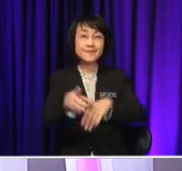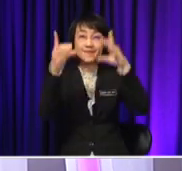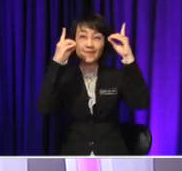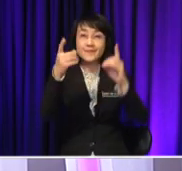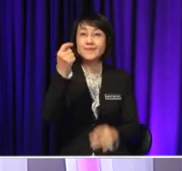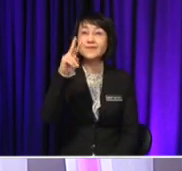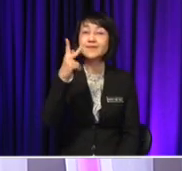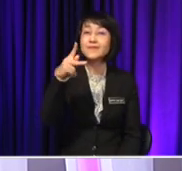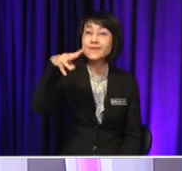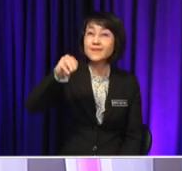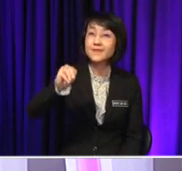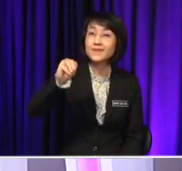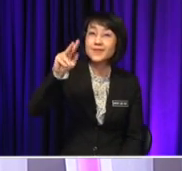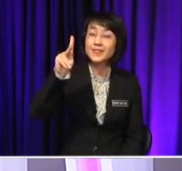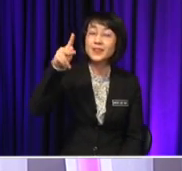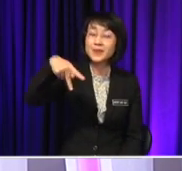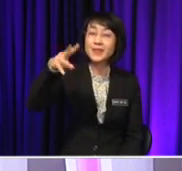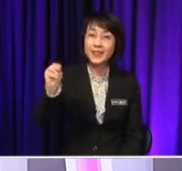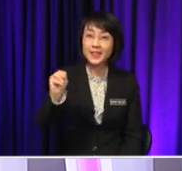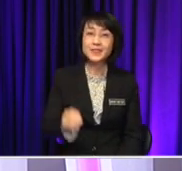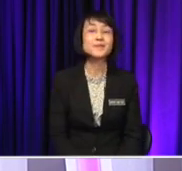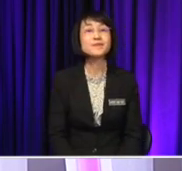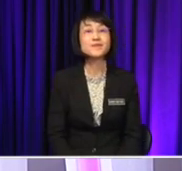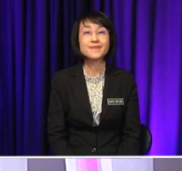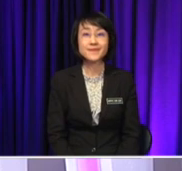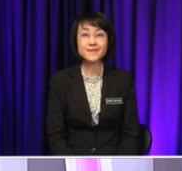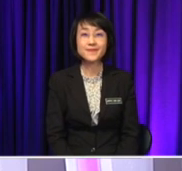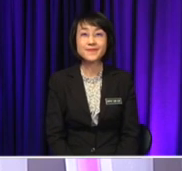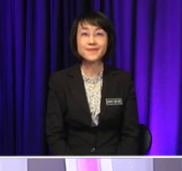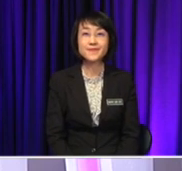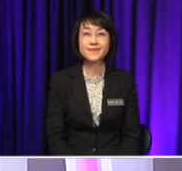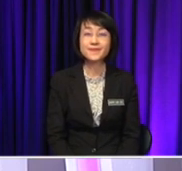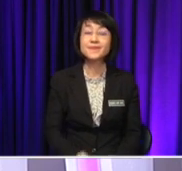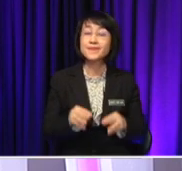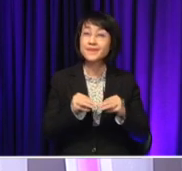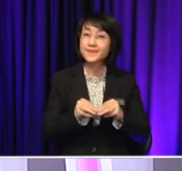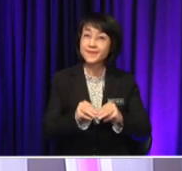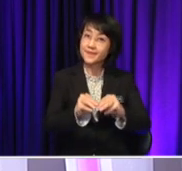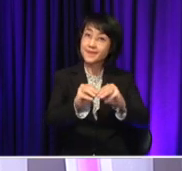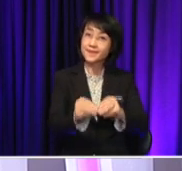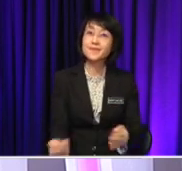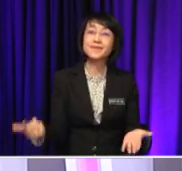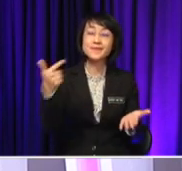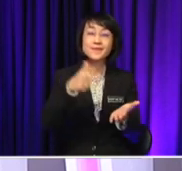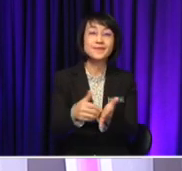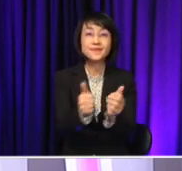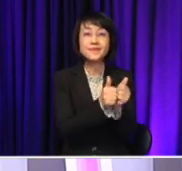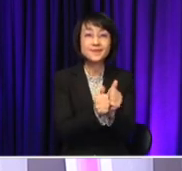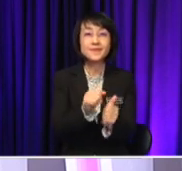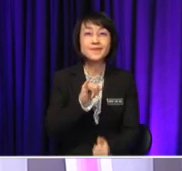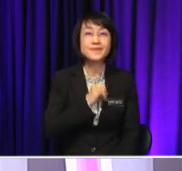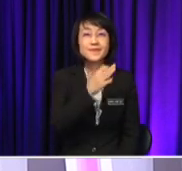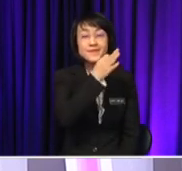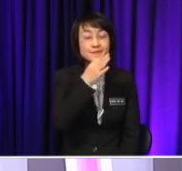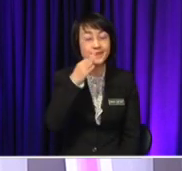kembali menyaksikan sukses SPM 2022 masih lagi Sebenarnya gampang Visi dan kita ditemani oleh